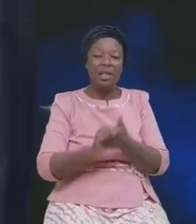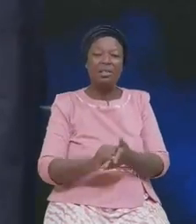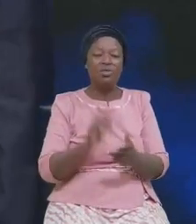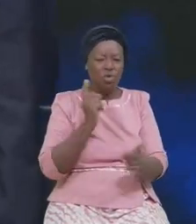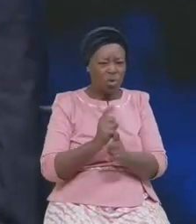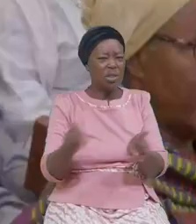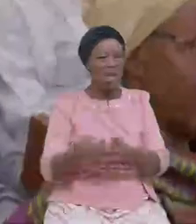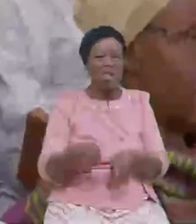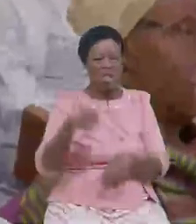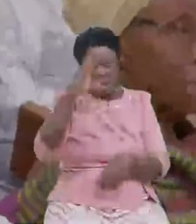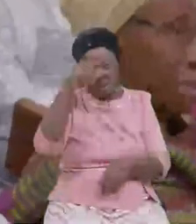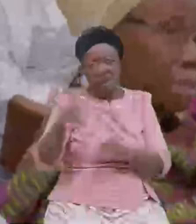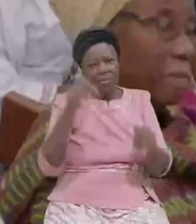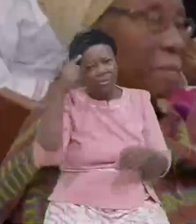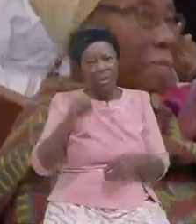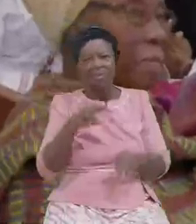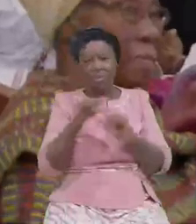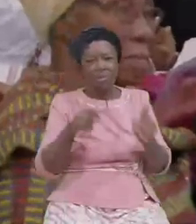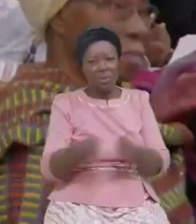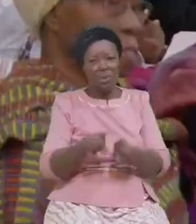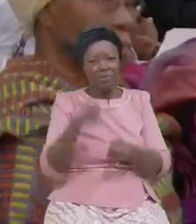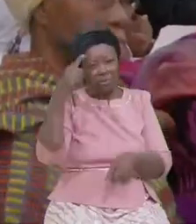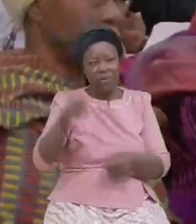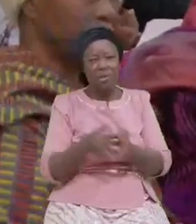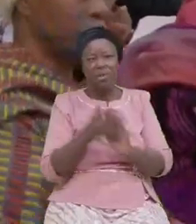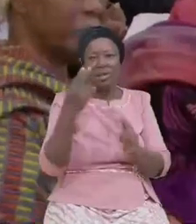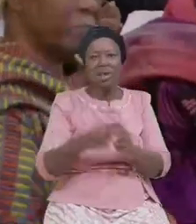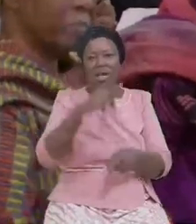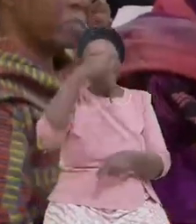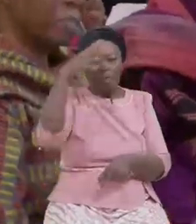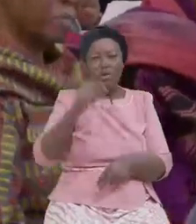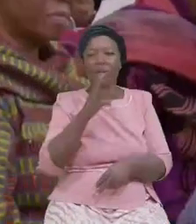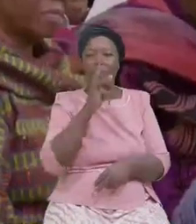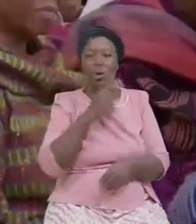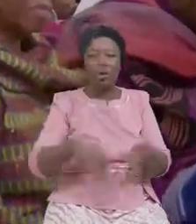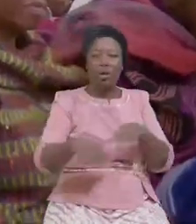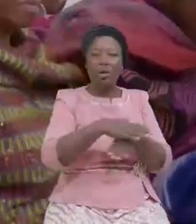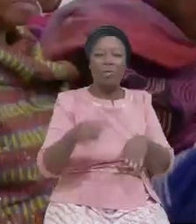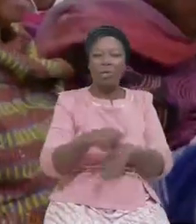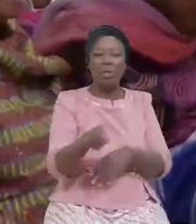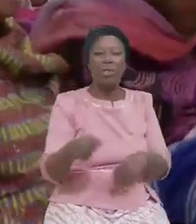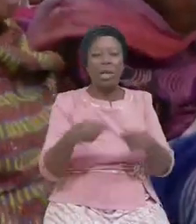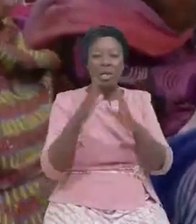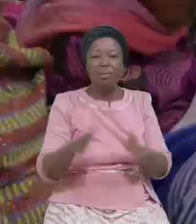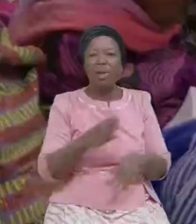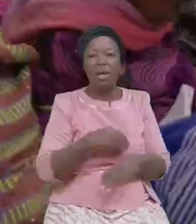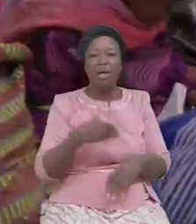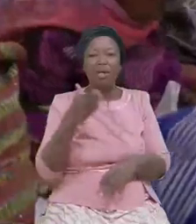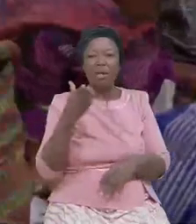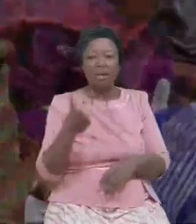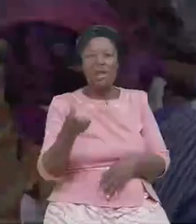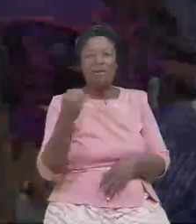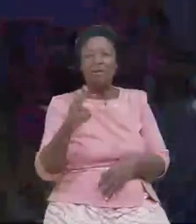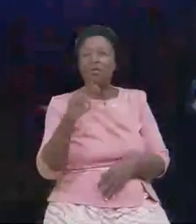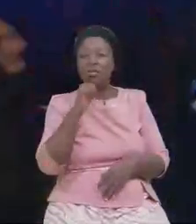tout. Parce que les eaux ont couvert leurs ennemis. Et il n'y a pas un seul qui